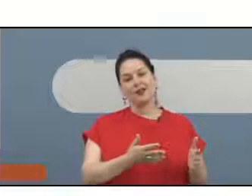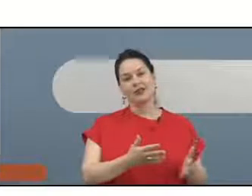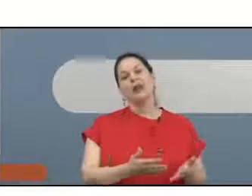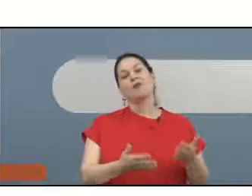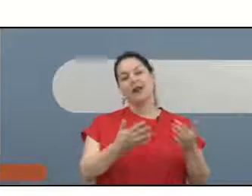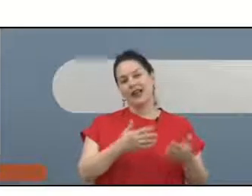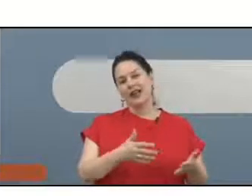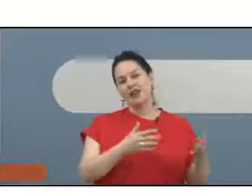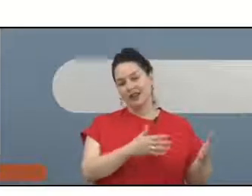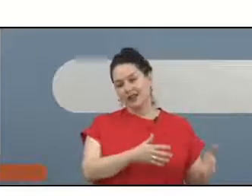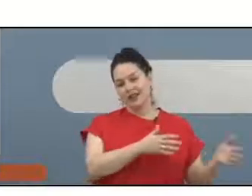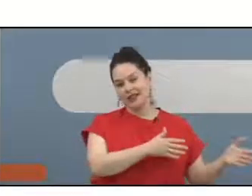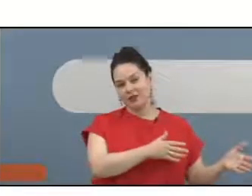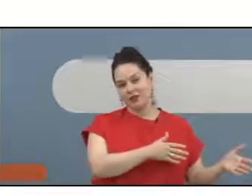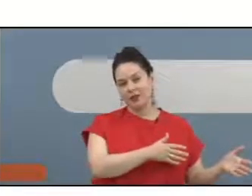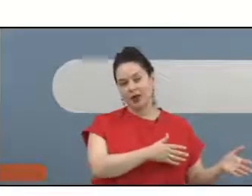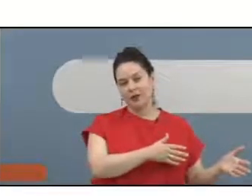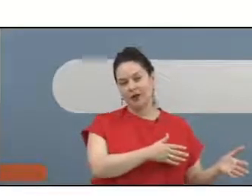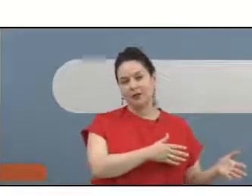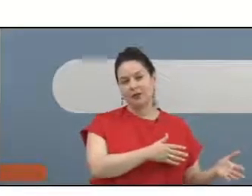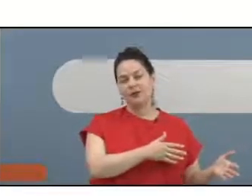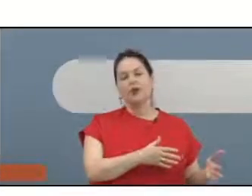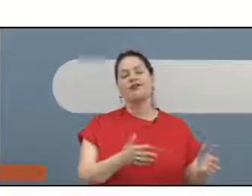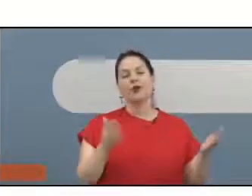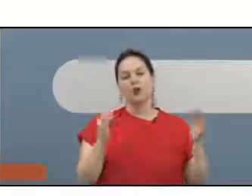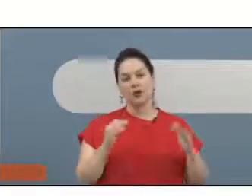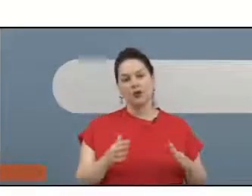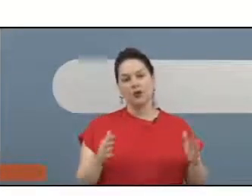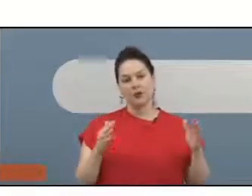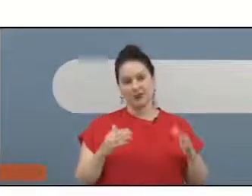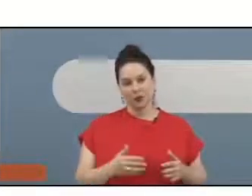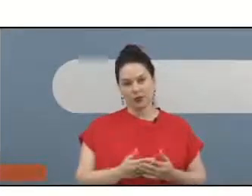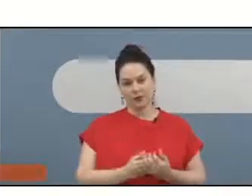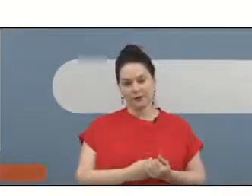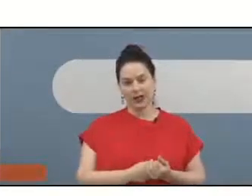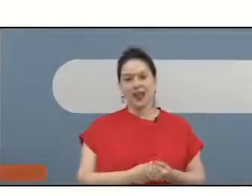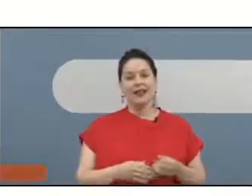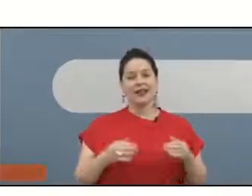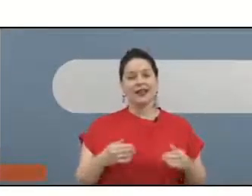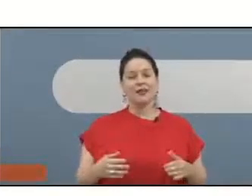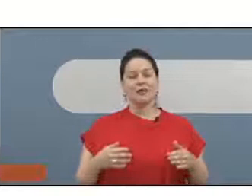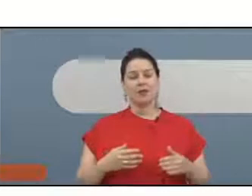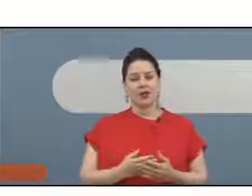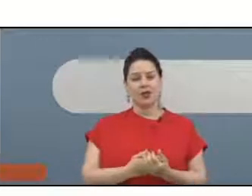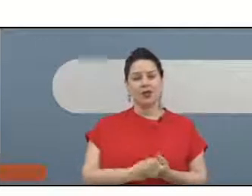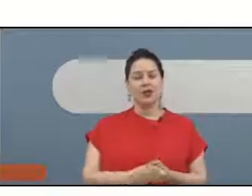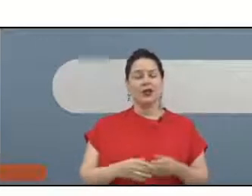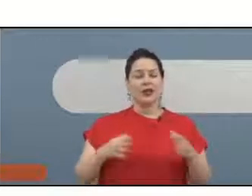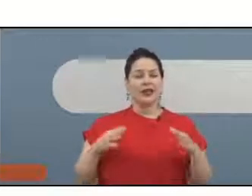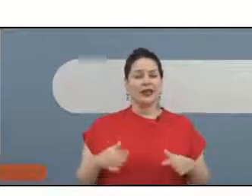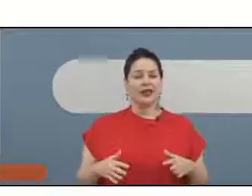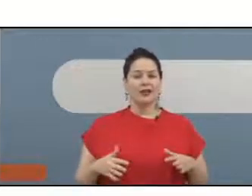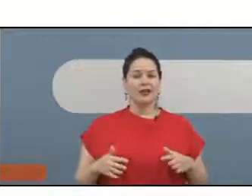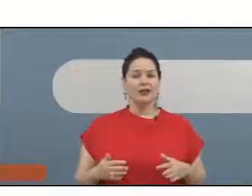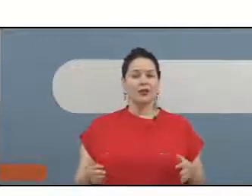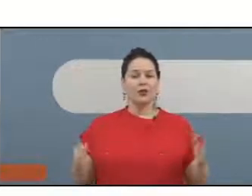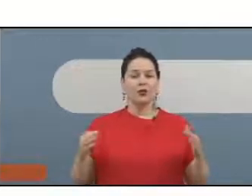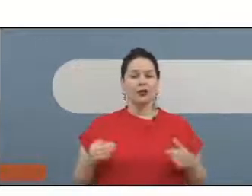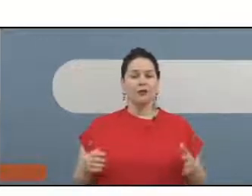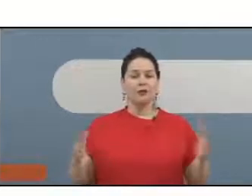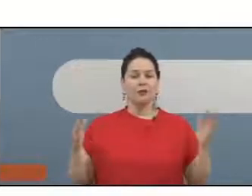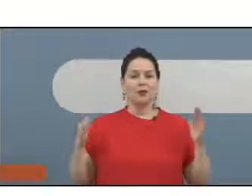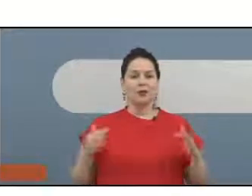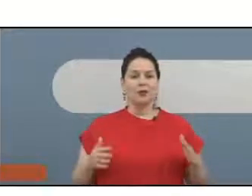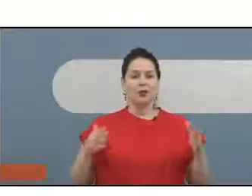על דדלוס, בגלל שהצליחו לברוח מהמבוך וקולה אותו במבוך הזה. יחד עם הבן שלו, איקרוס,